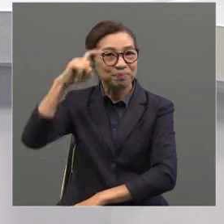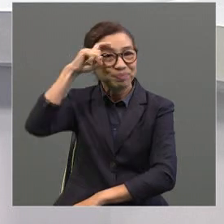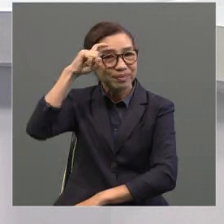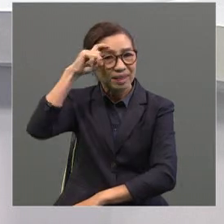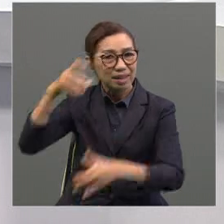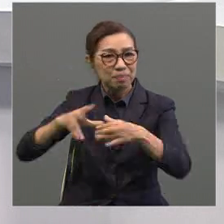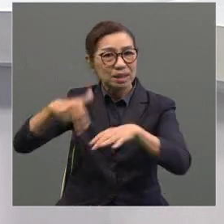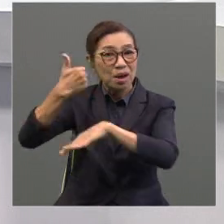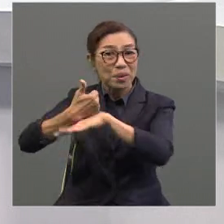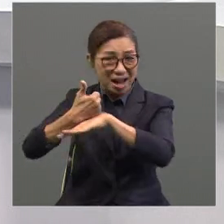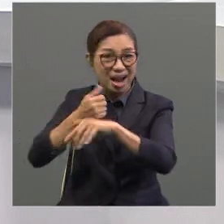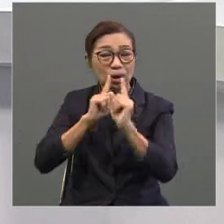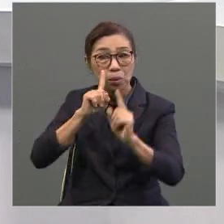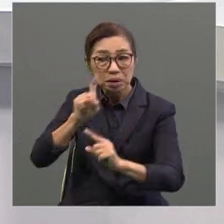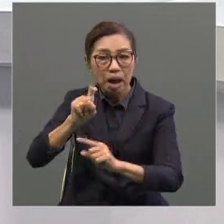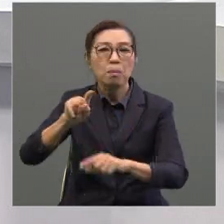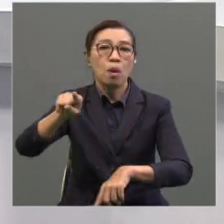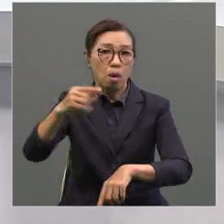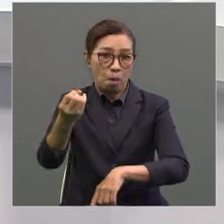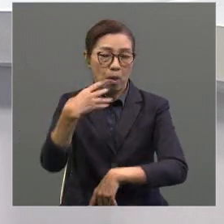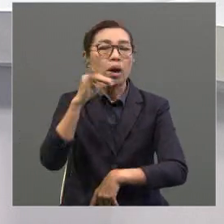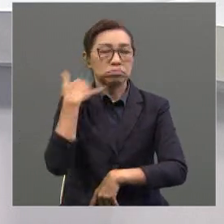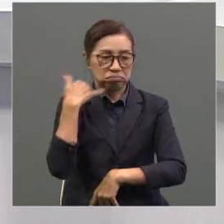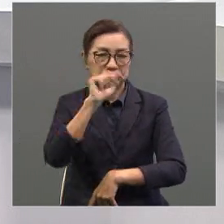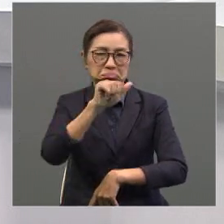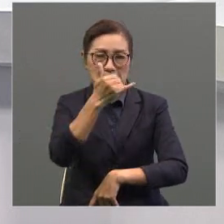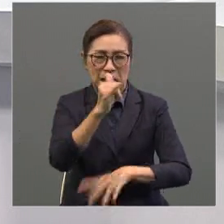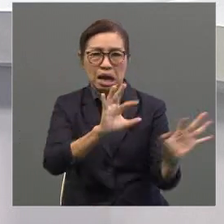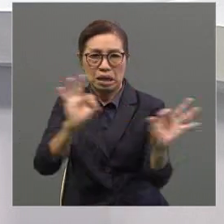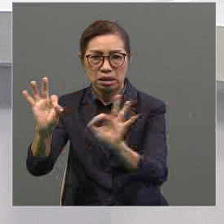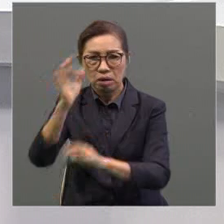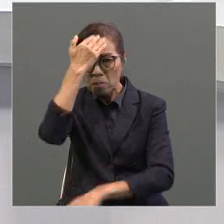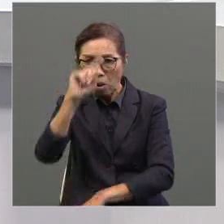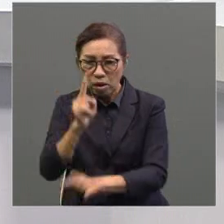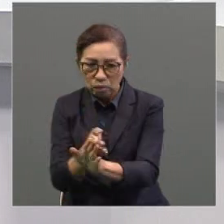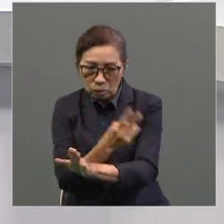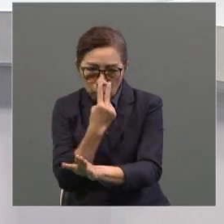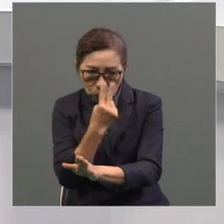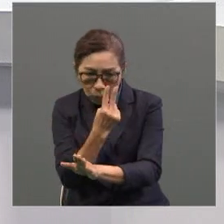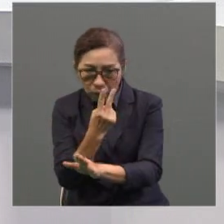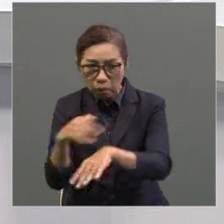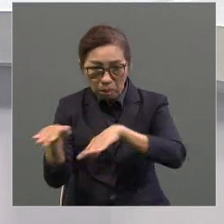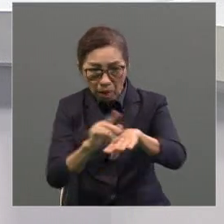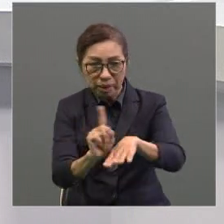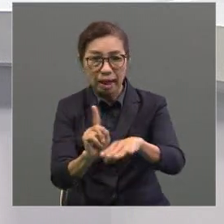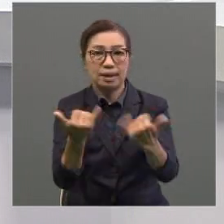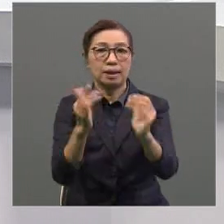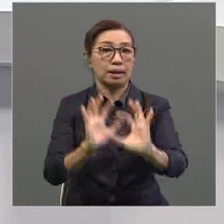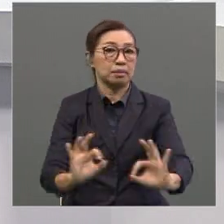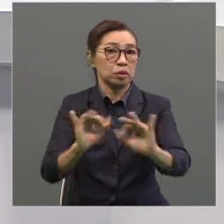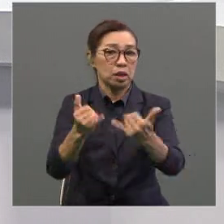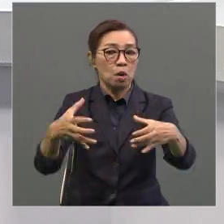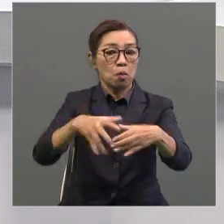คุณผู้ชมครับคุณหมอก็บอกว่ามันก็มีโอกาสที่จะเลื่อนเพราะว่าหลายๆอย่างมันต้องดูความพร้อมไม่ถึงที่สุดคืออย่างหนึ่งคือ